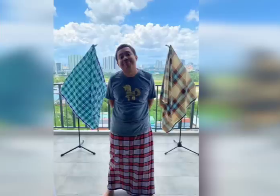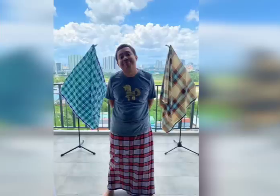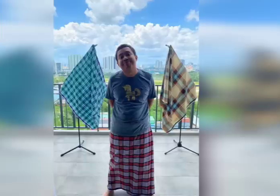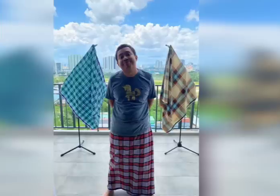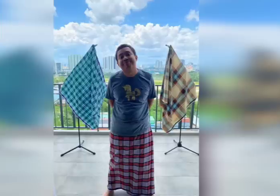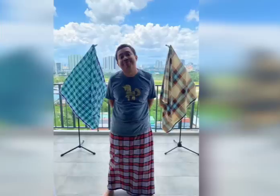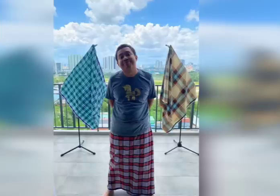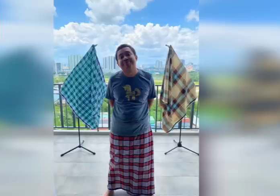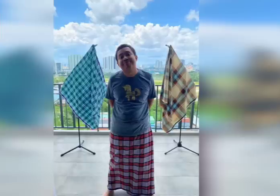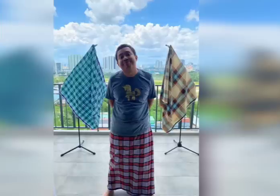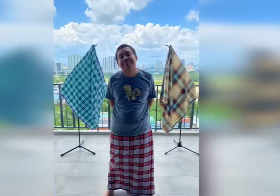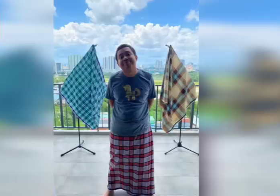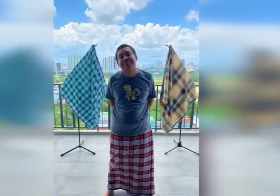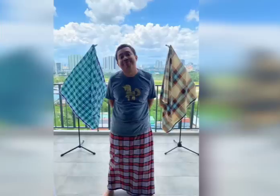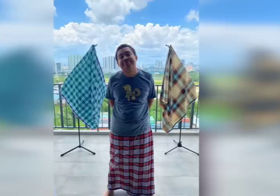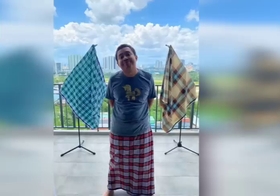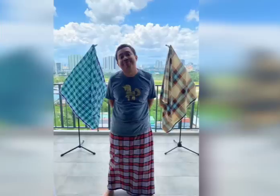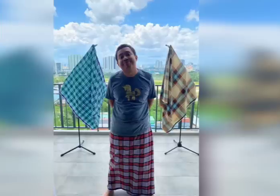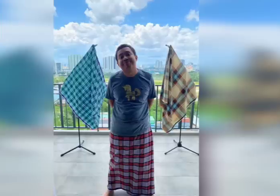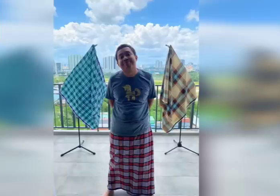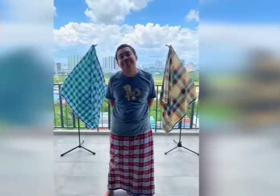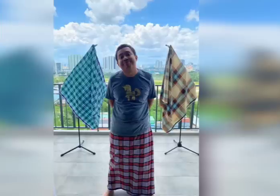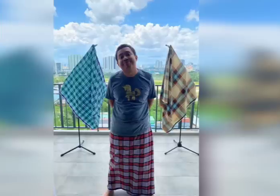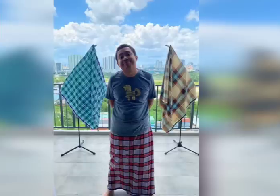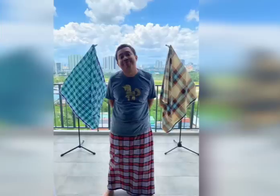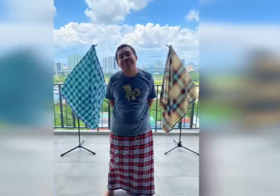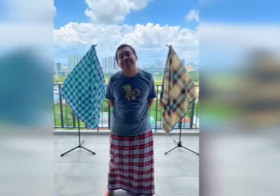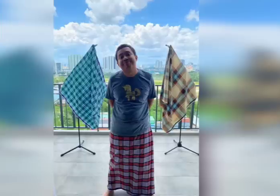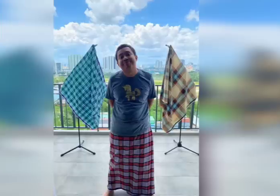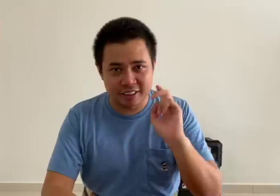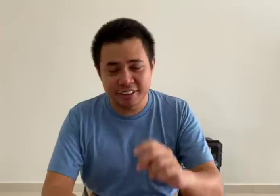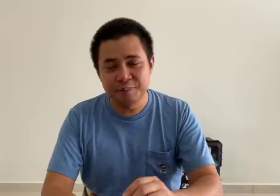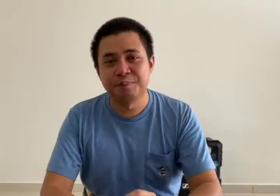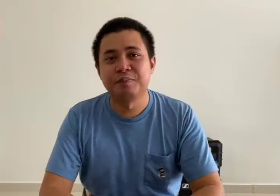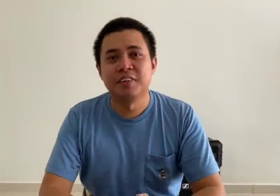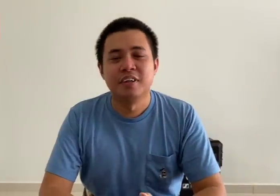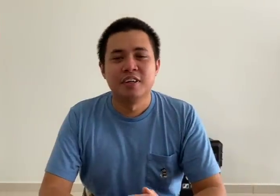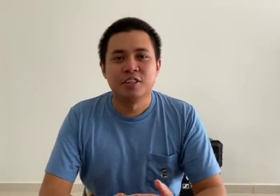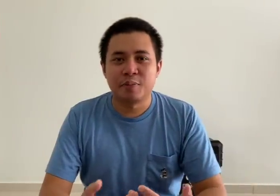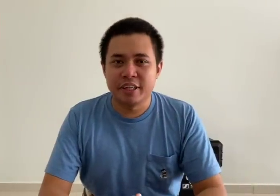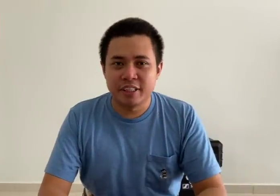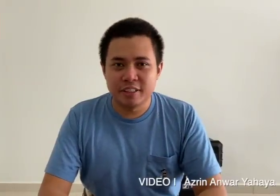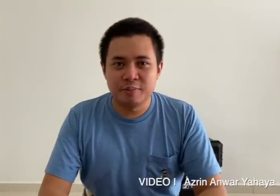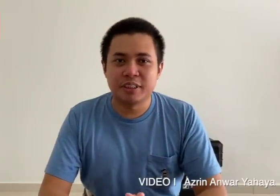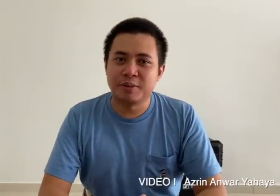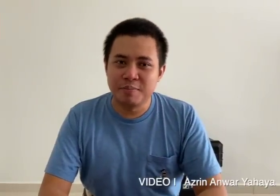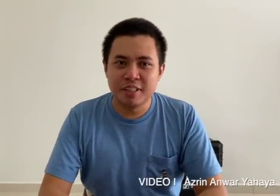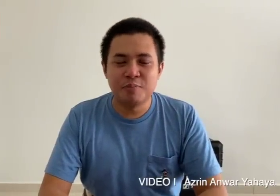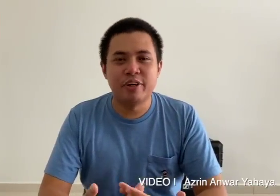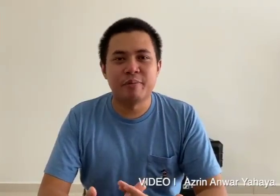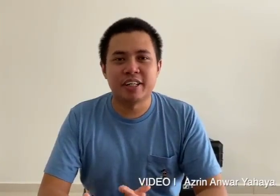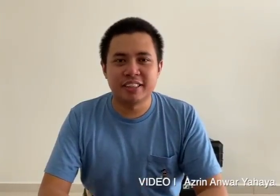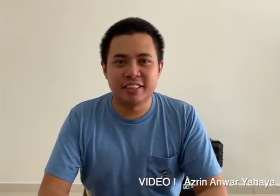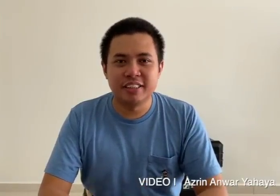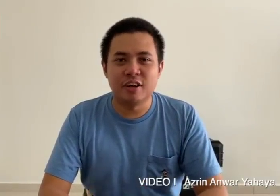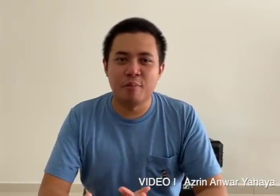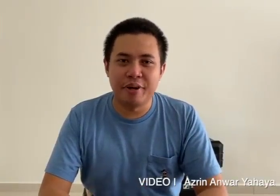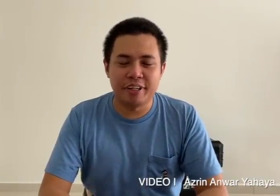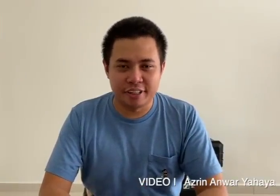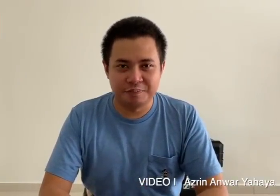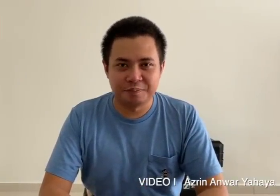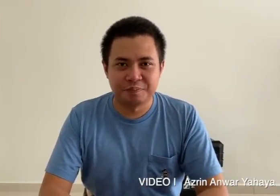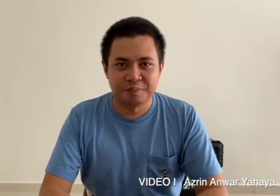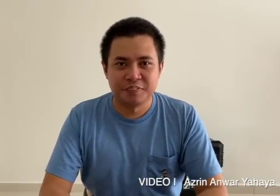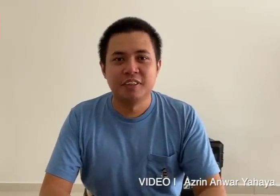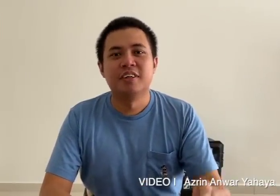hendak nasihat semua orang untuk duduklah di rumah, tak usah ke sana ke sini, supaya kita bersama-sama boleh mengatasi